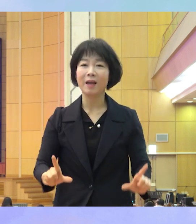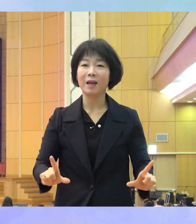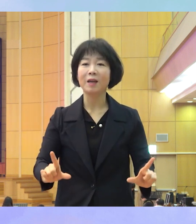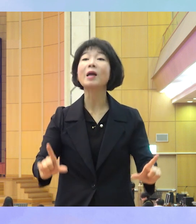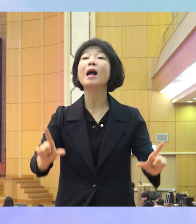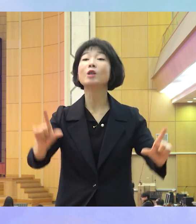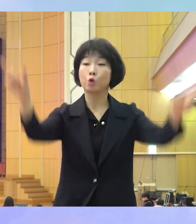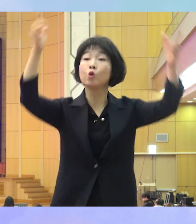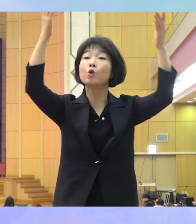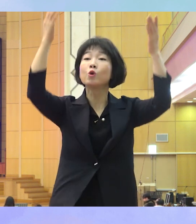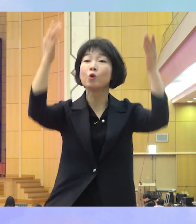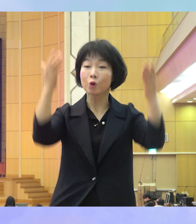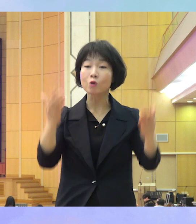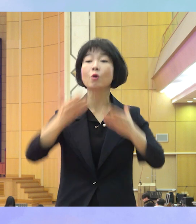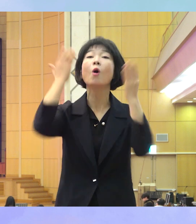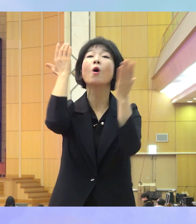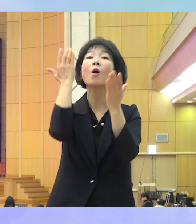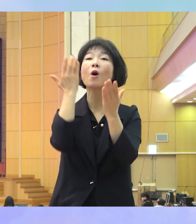한스날